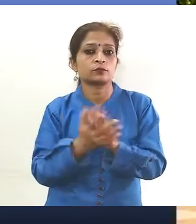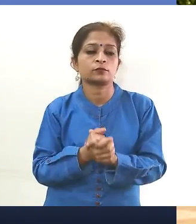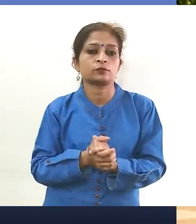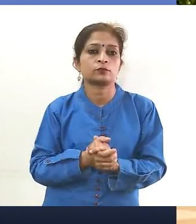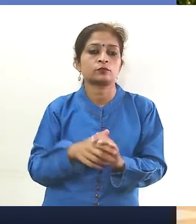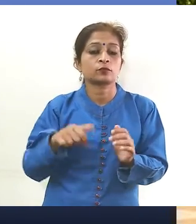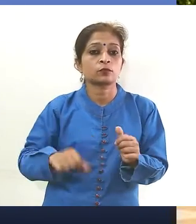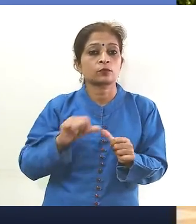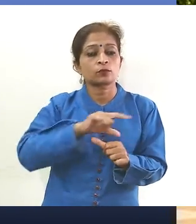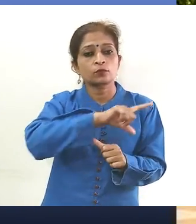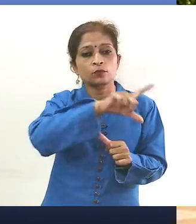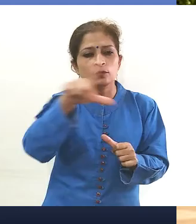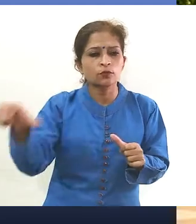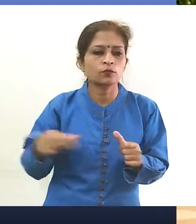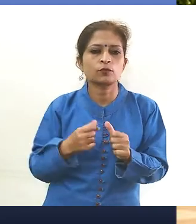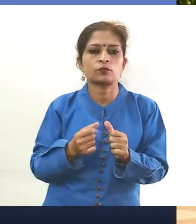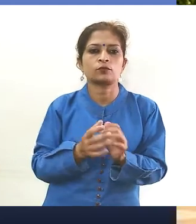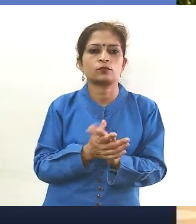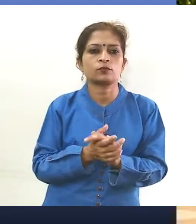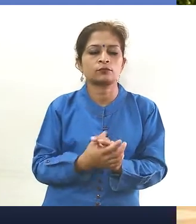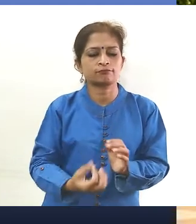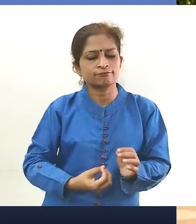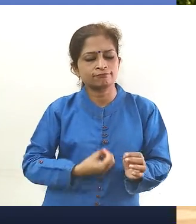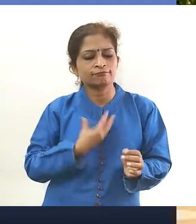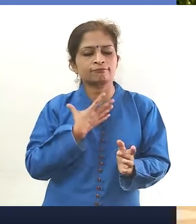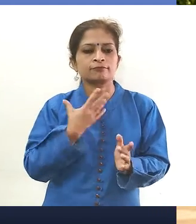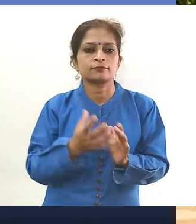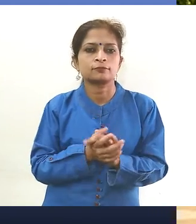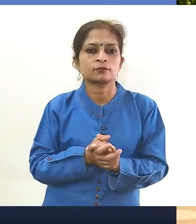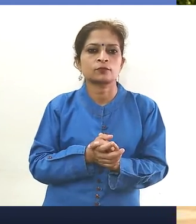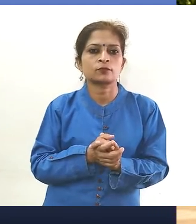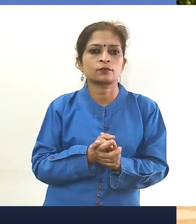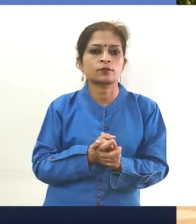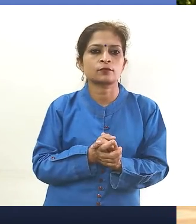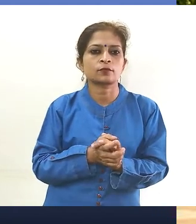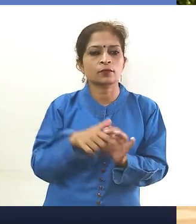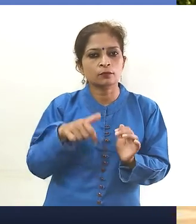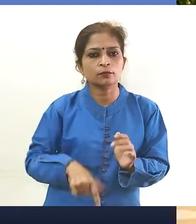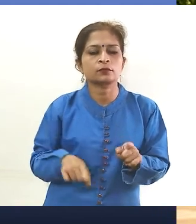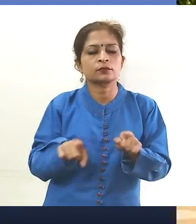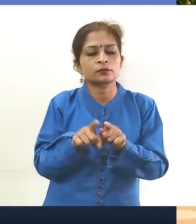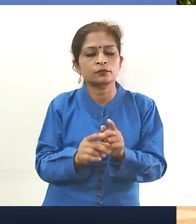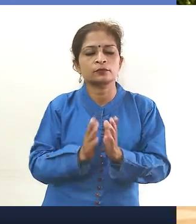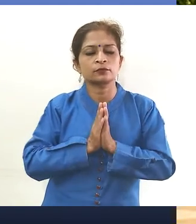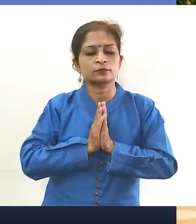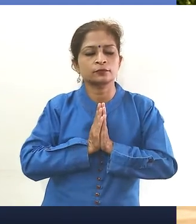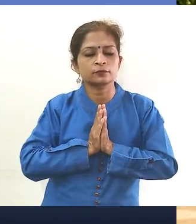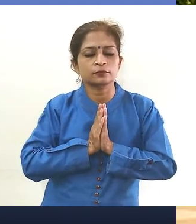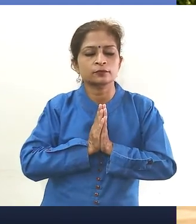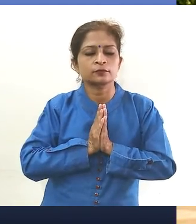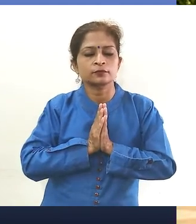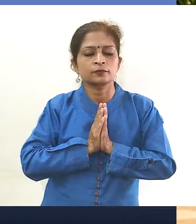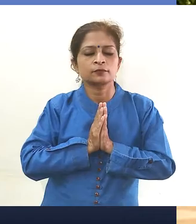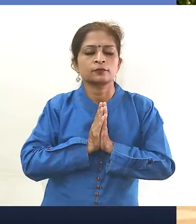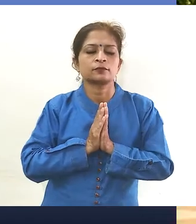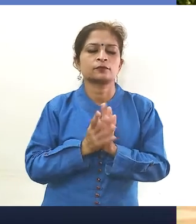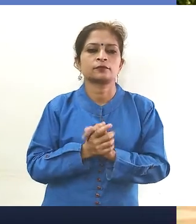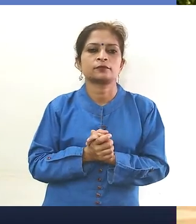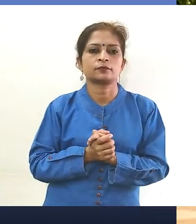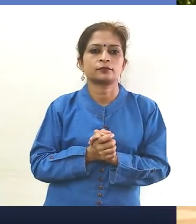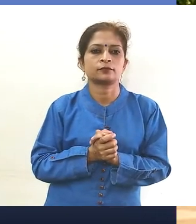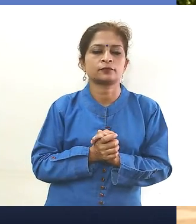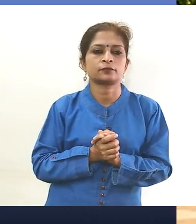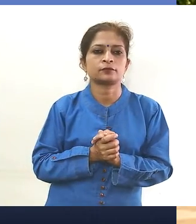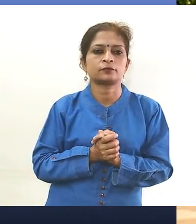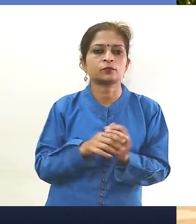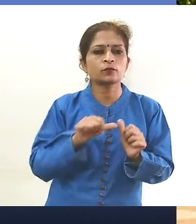ओम सर्वे भवन्तु सुखिनः, सर्वे सन्तु निरामयाः, सर्वे भद्राणि पश्यन्तु, मा